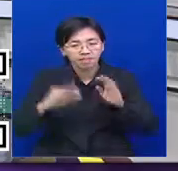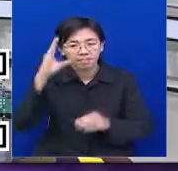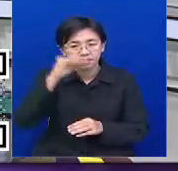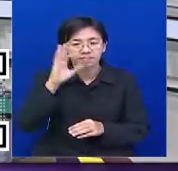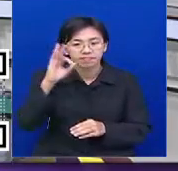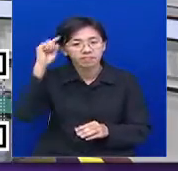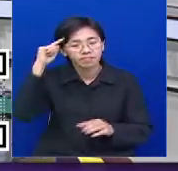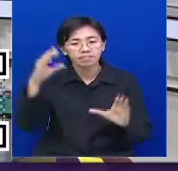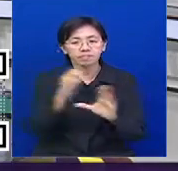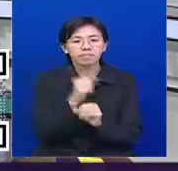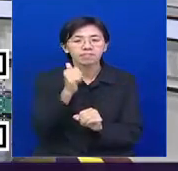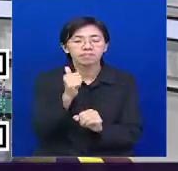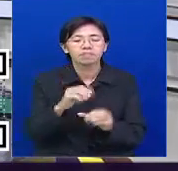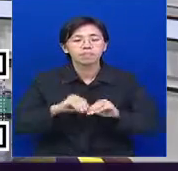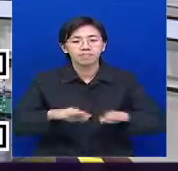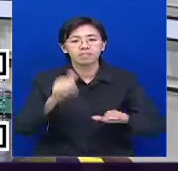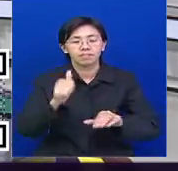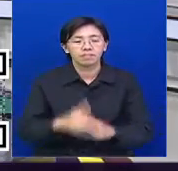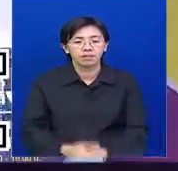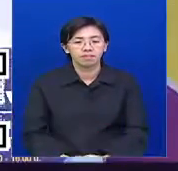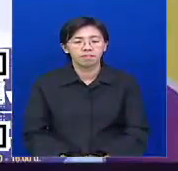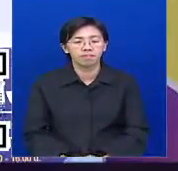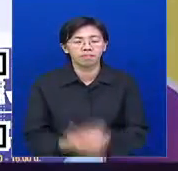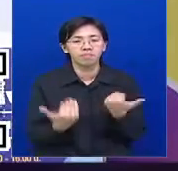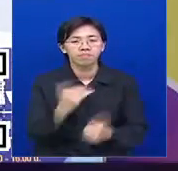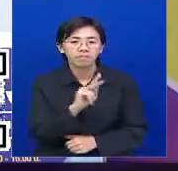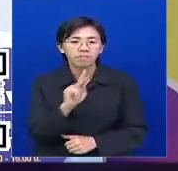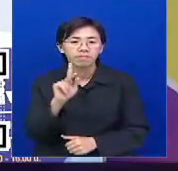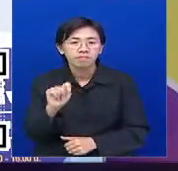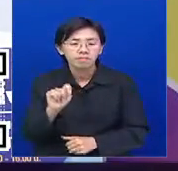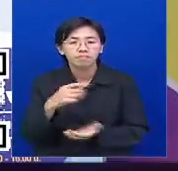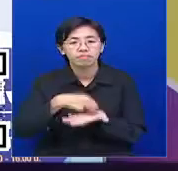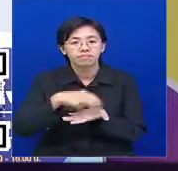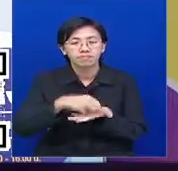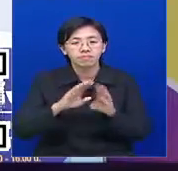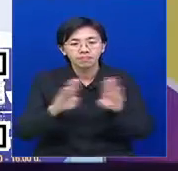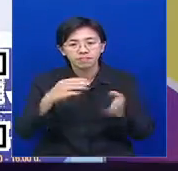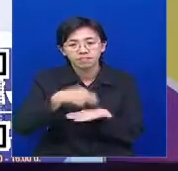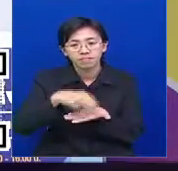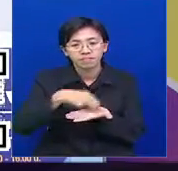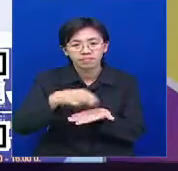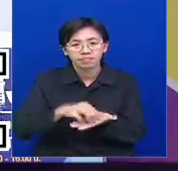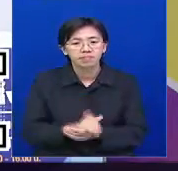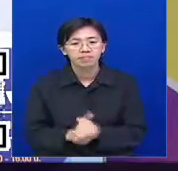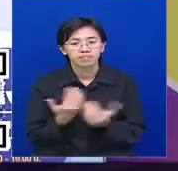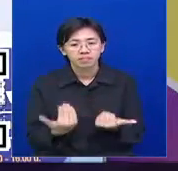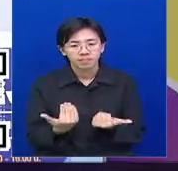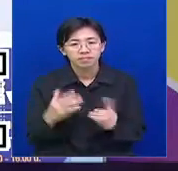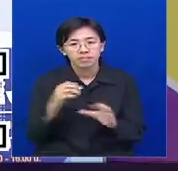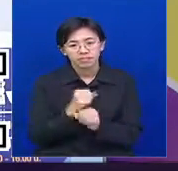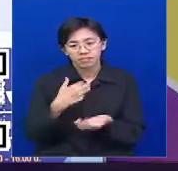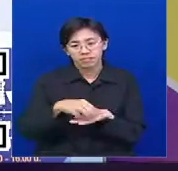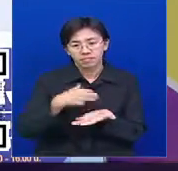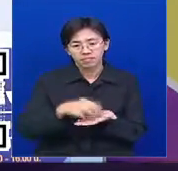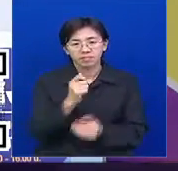จะสำเร็จเรียบร้อยแล้วก็สามารถประกาศผลได้ครับซึ่งวันนี้กกต.เองนะครับได้มีการเปิดเผยถึงการรายงานผลนะครับผ่